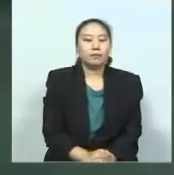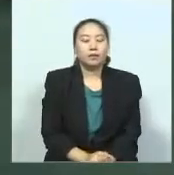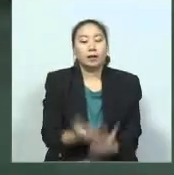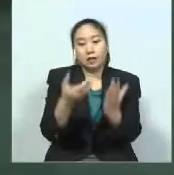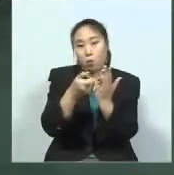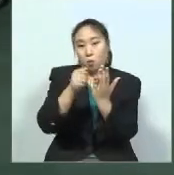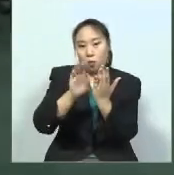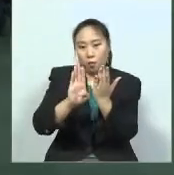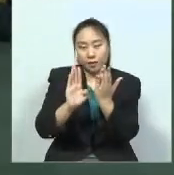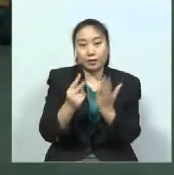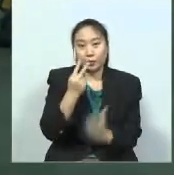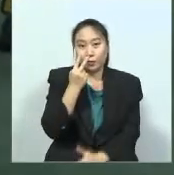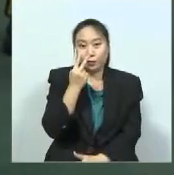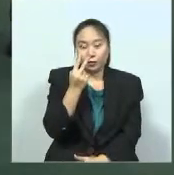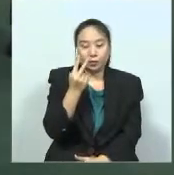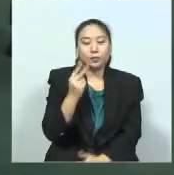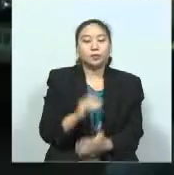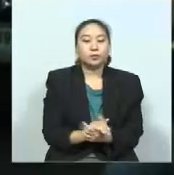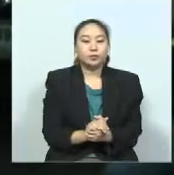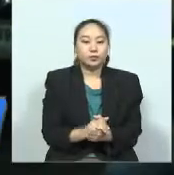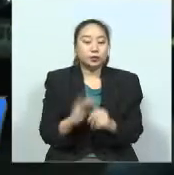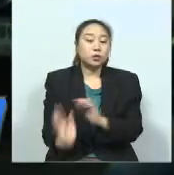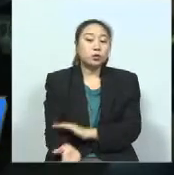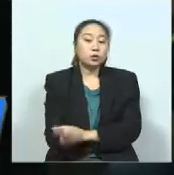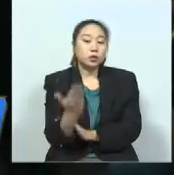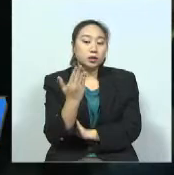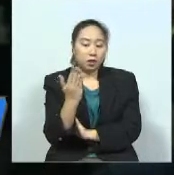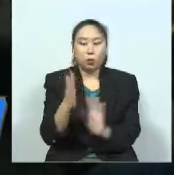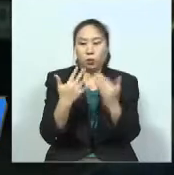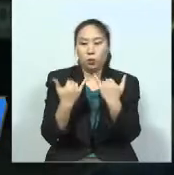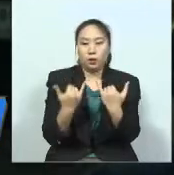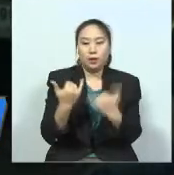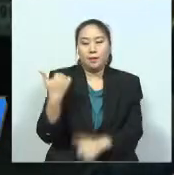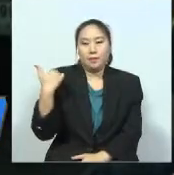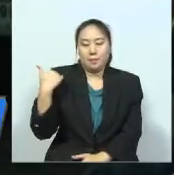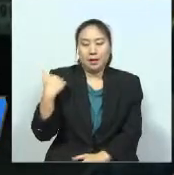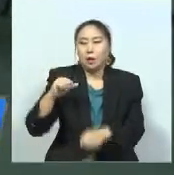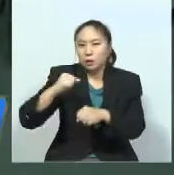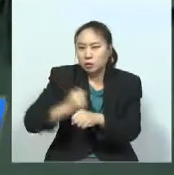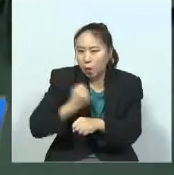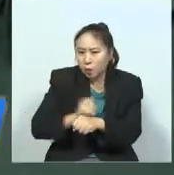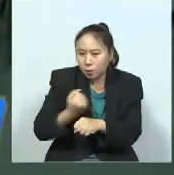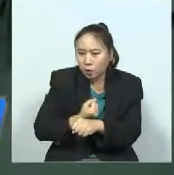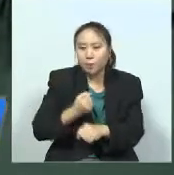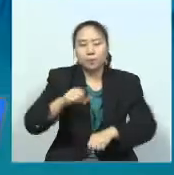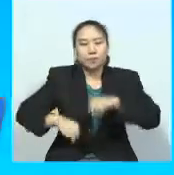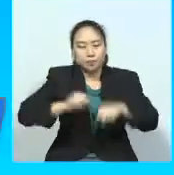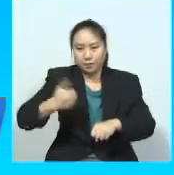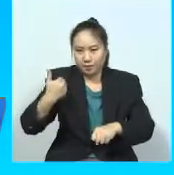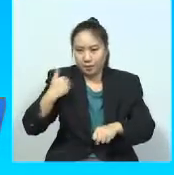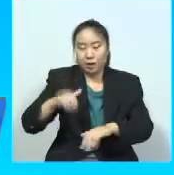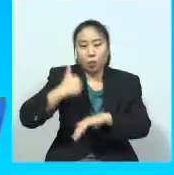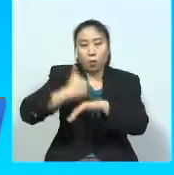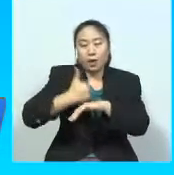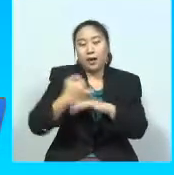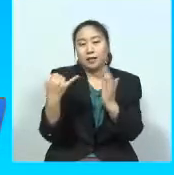านีอย่างที่เรียนคุณผู้ชมไปเมื่อสักครู่นี้นะคะว่าตอนเช้าวันนี้เนี่ยค่ะมีการไปซ้อมเส้นทางกันแล้วนะคะนำโดยทางผู้ว่า